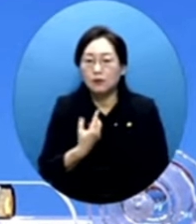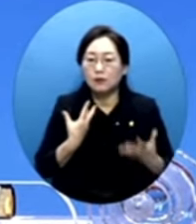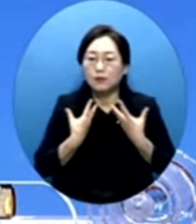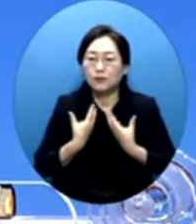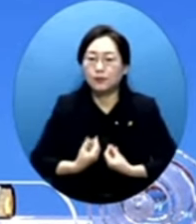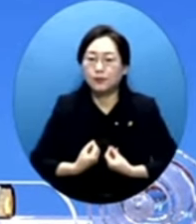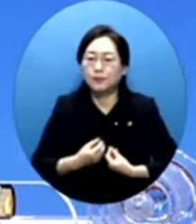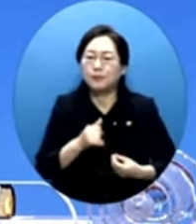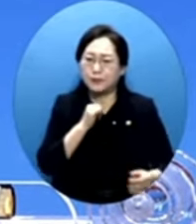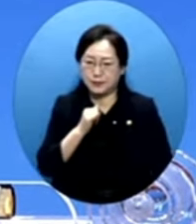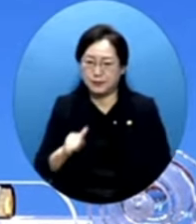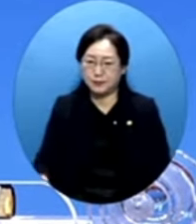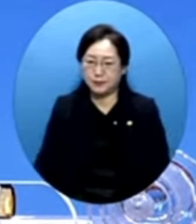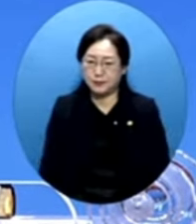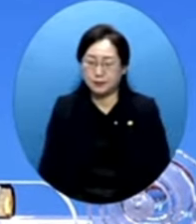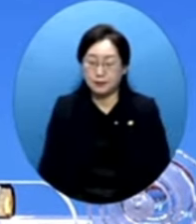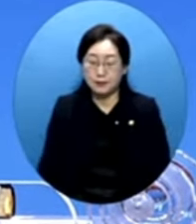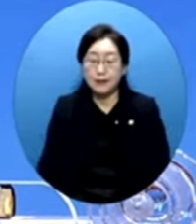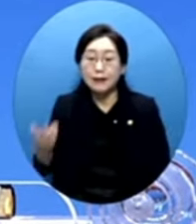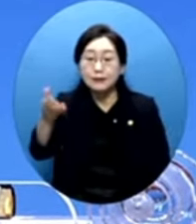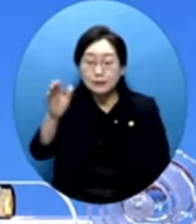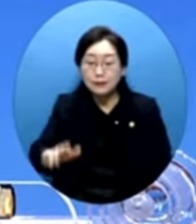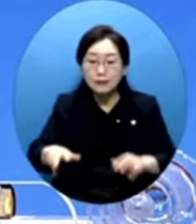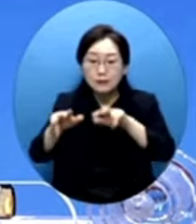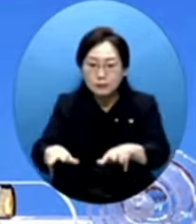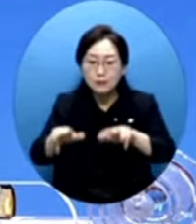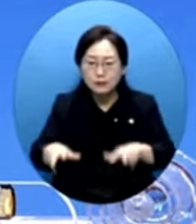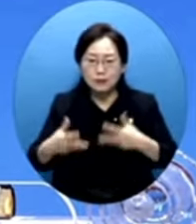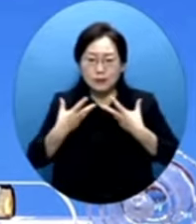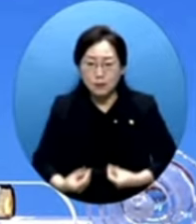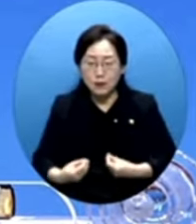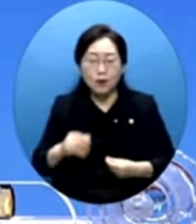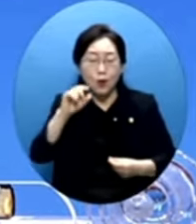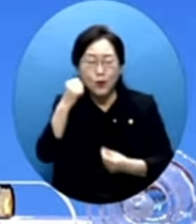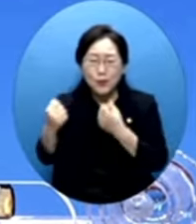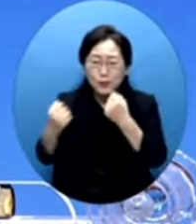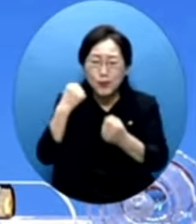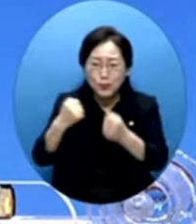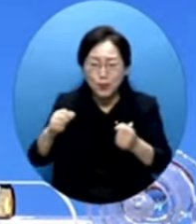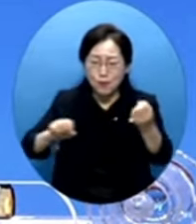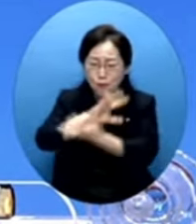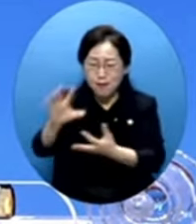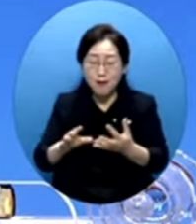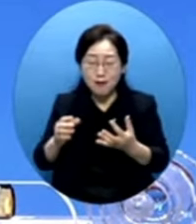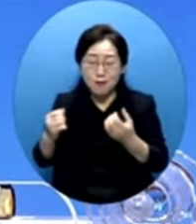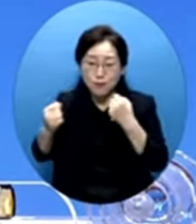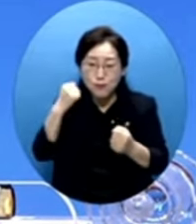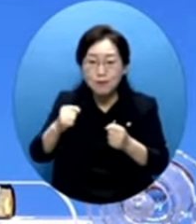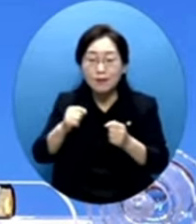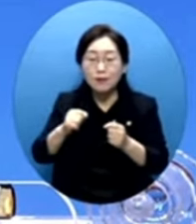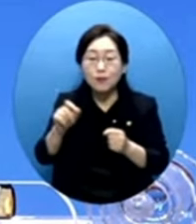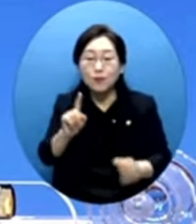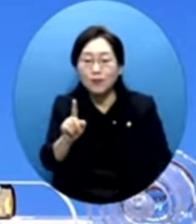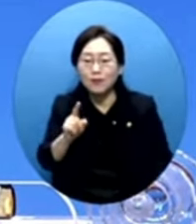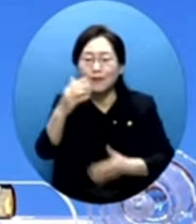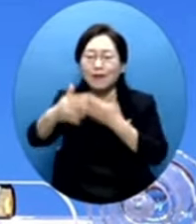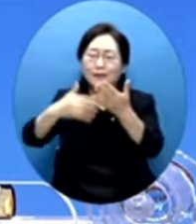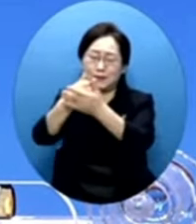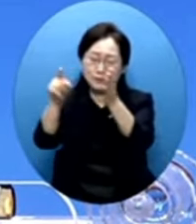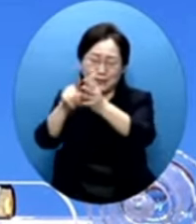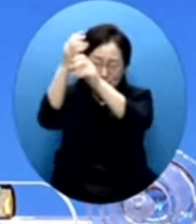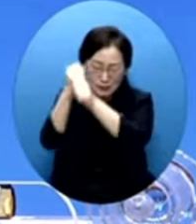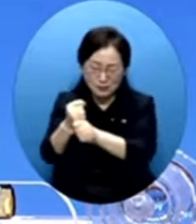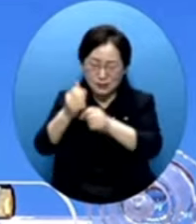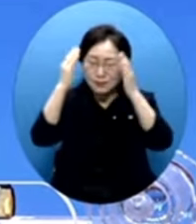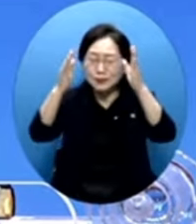것입니다 바로 이때가이 절망의 때이 어려움의 때 환난의 때가 우리 주님을 믿고 의지하고